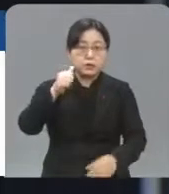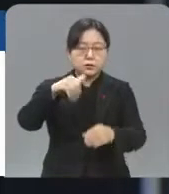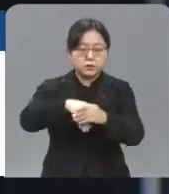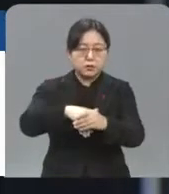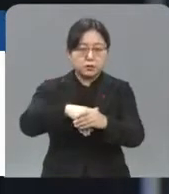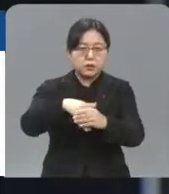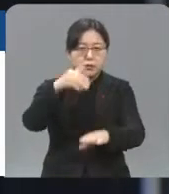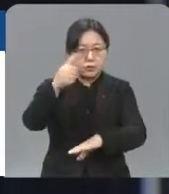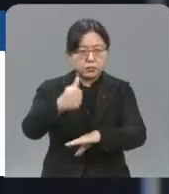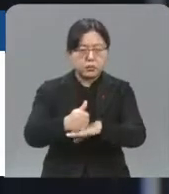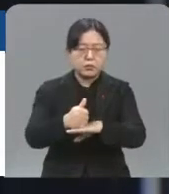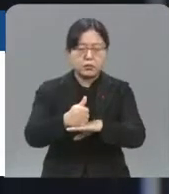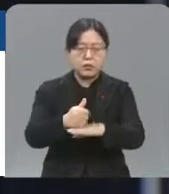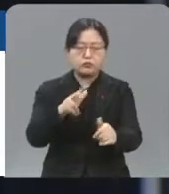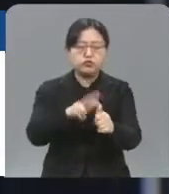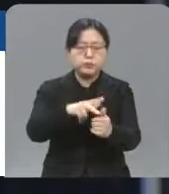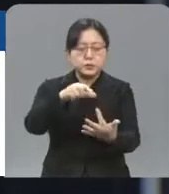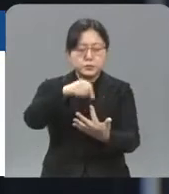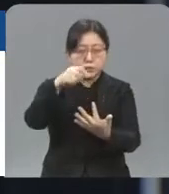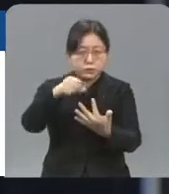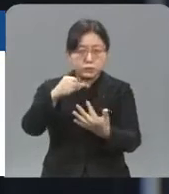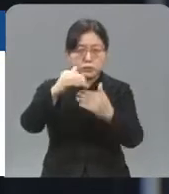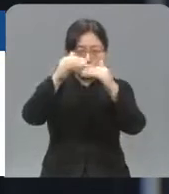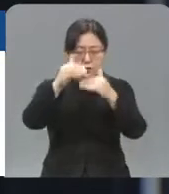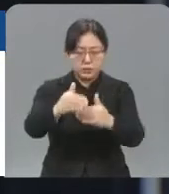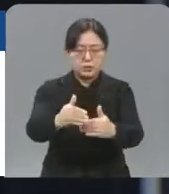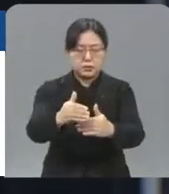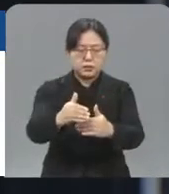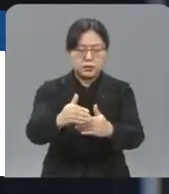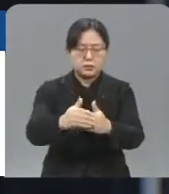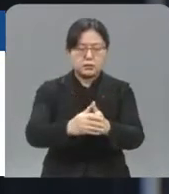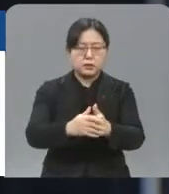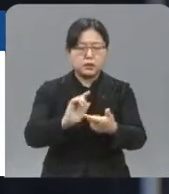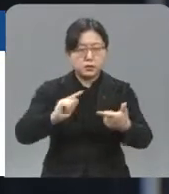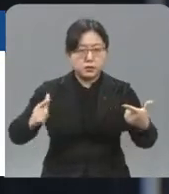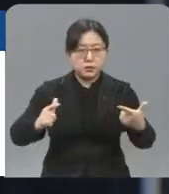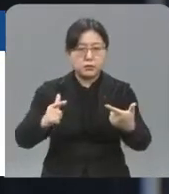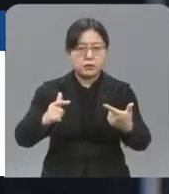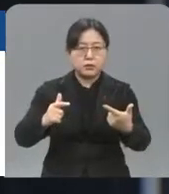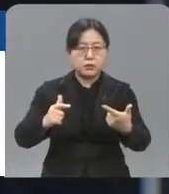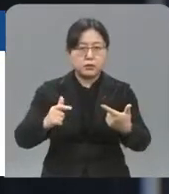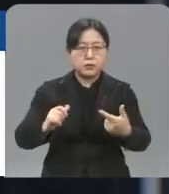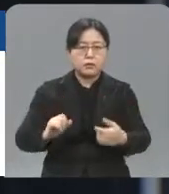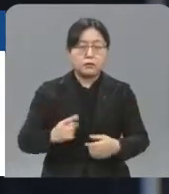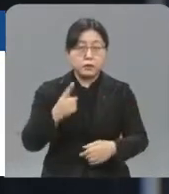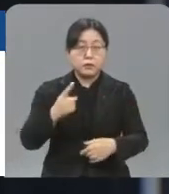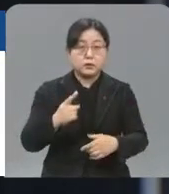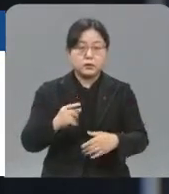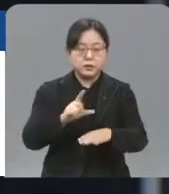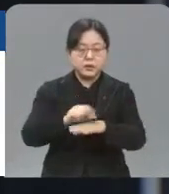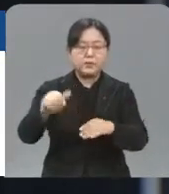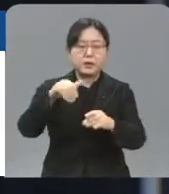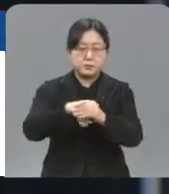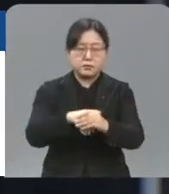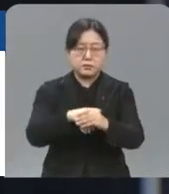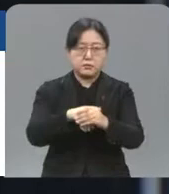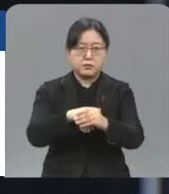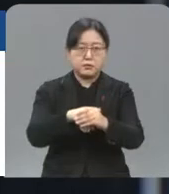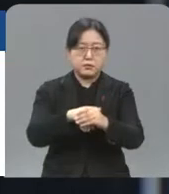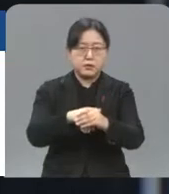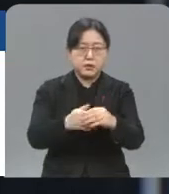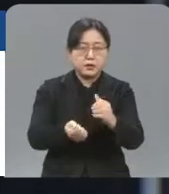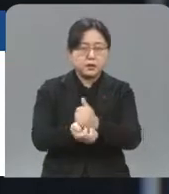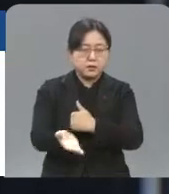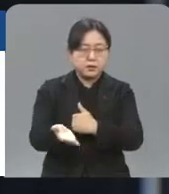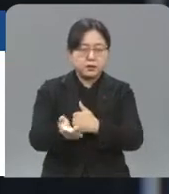따라서 후보자 선출 과정, 대선 과정에서 여러 가지 유산들이 지방선거로 넘어오게 되는데